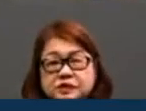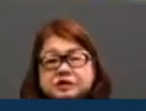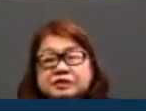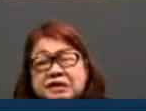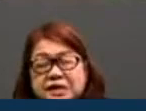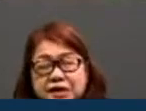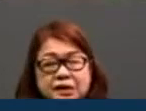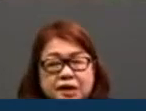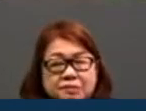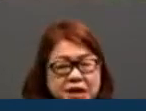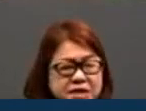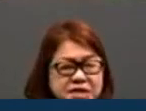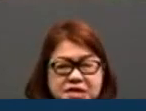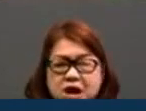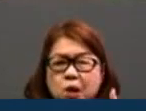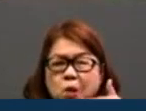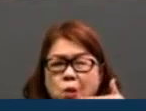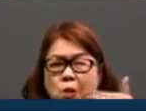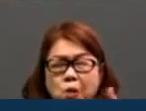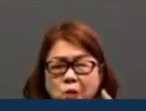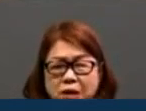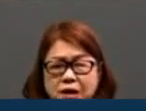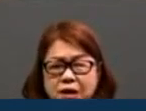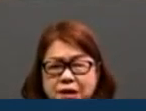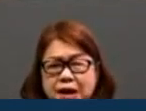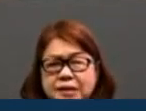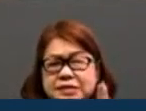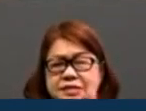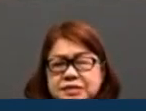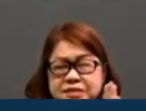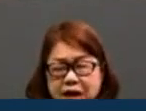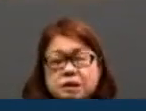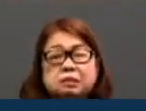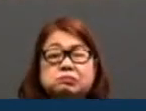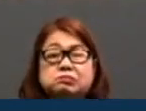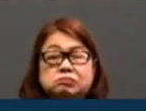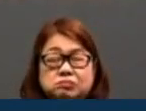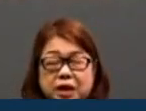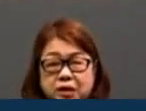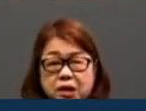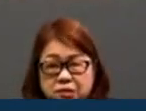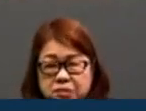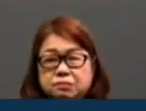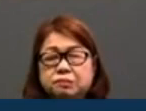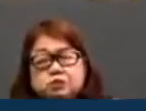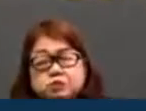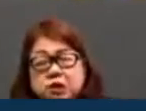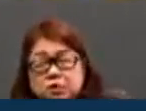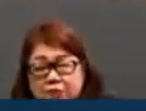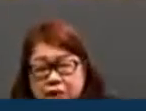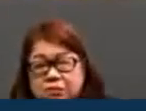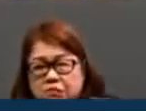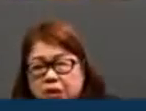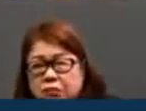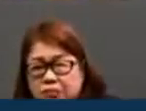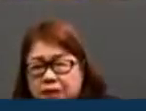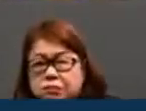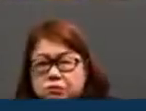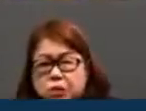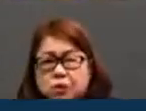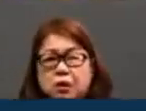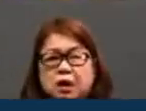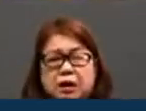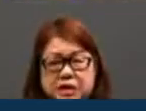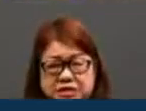ค้ามีเพียงพอต่อความต้องการของผู้บริโภคสำหรับราคาจำหน่ายปลีกน้ำตาลทรายจำหน่ายปลีกไม่เกินที่กฎหมายกำหนด